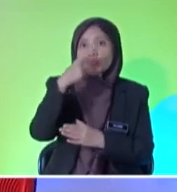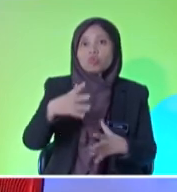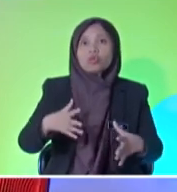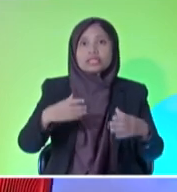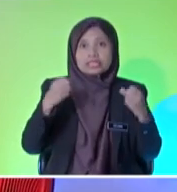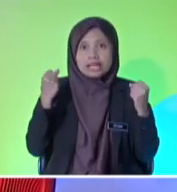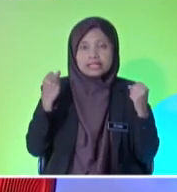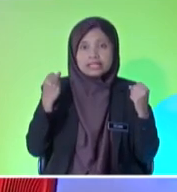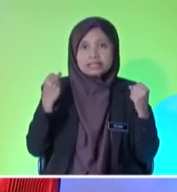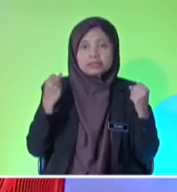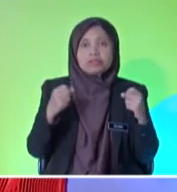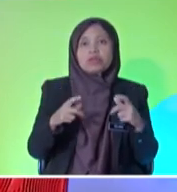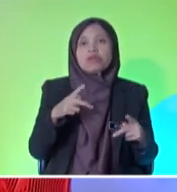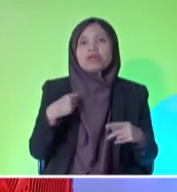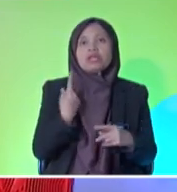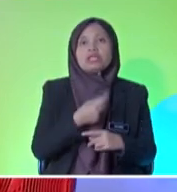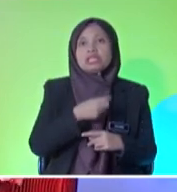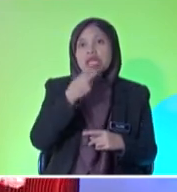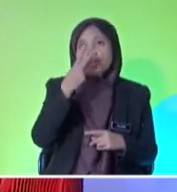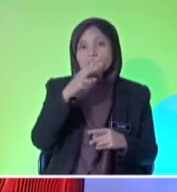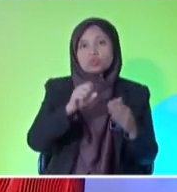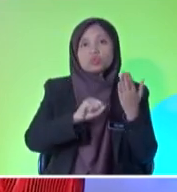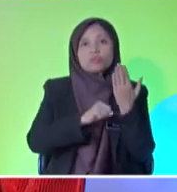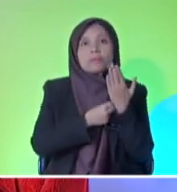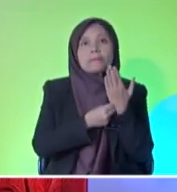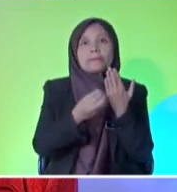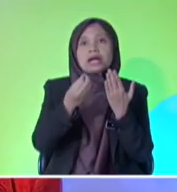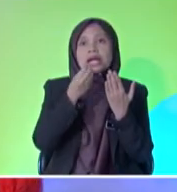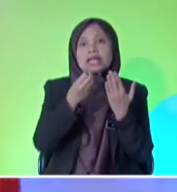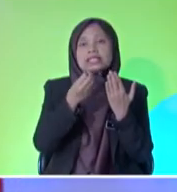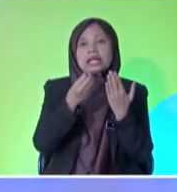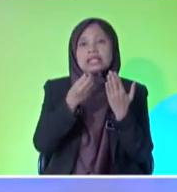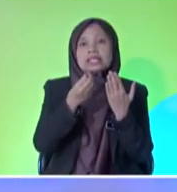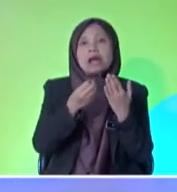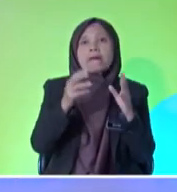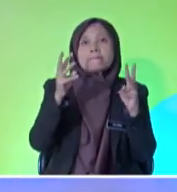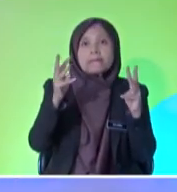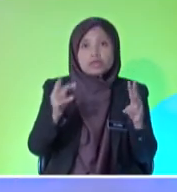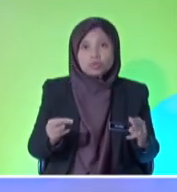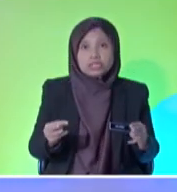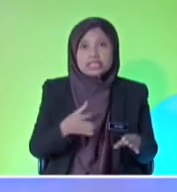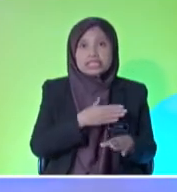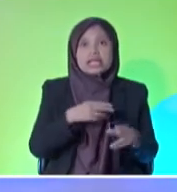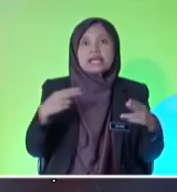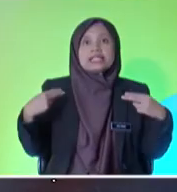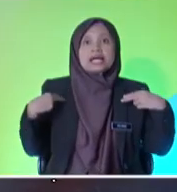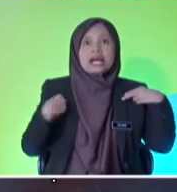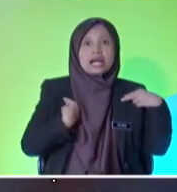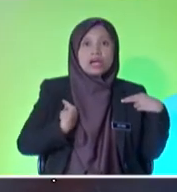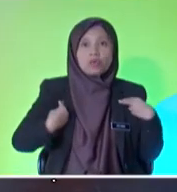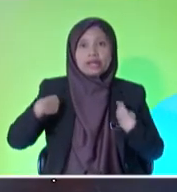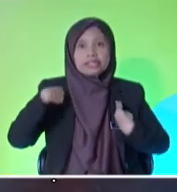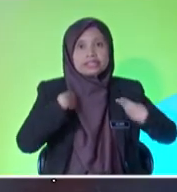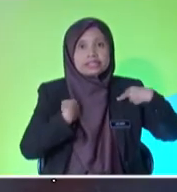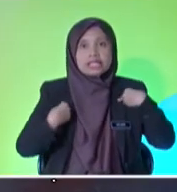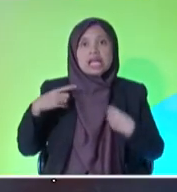Lepas tuh kalau kita Tengok ya adalah sumber makanan untuk manusia dan hewan makan